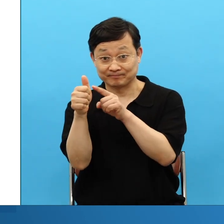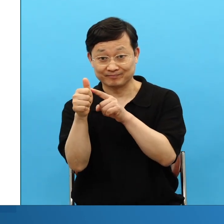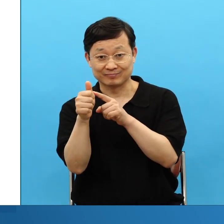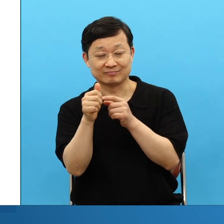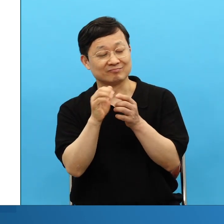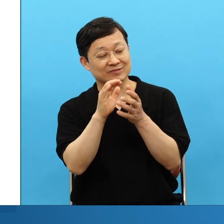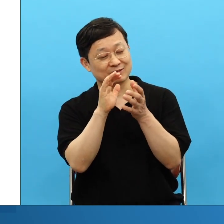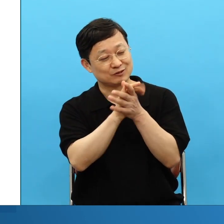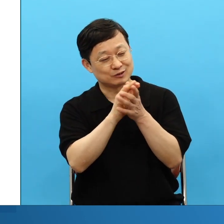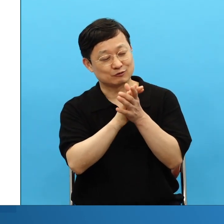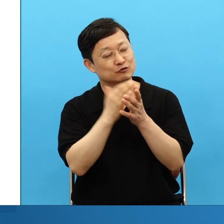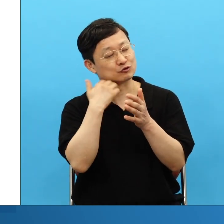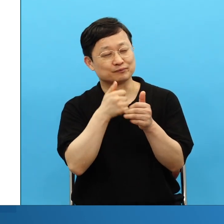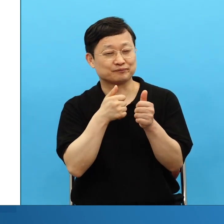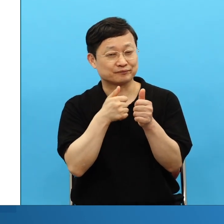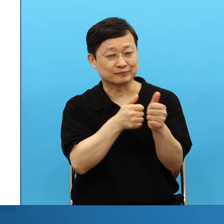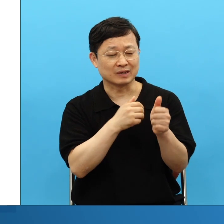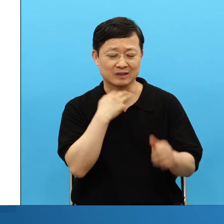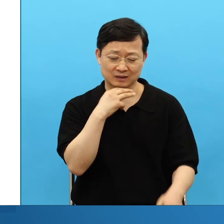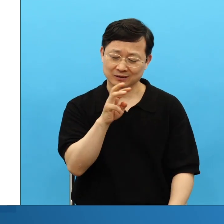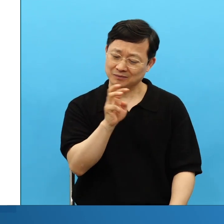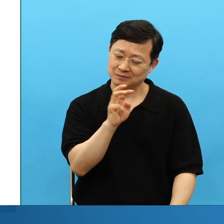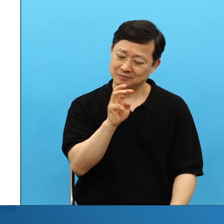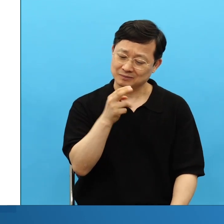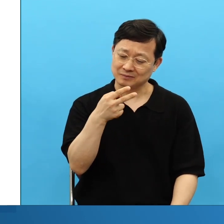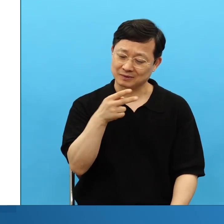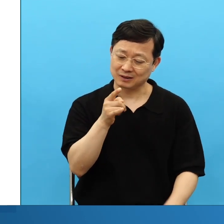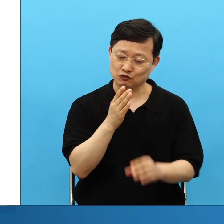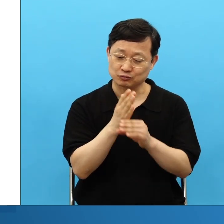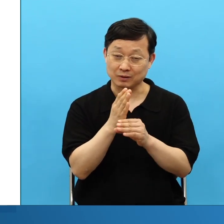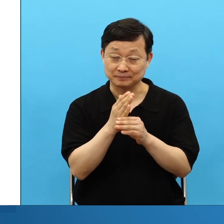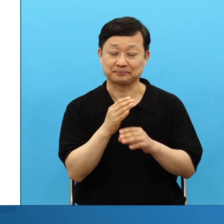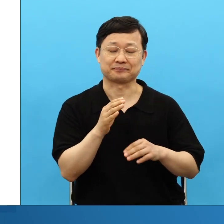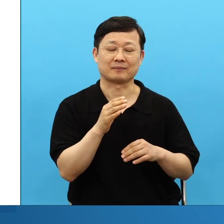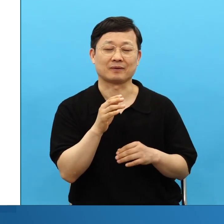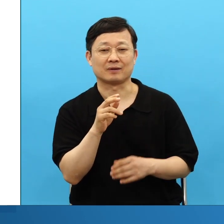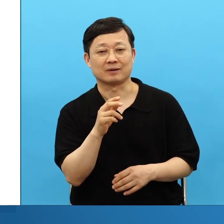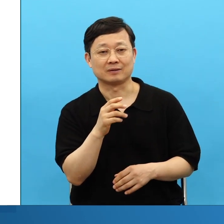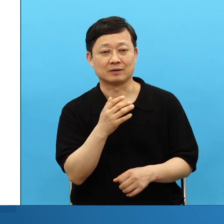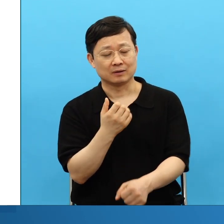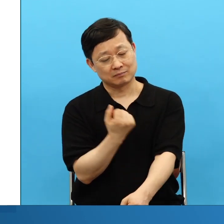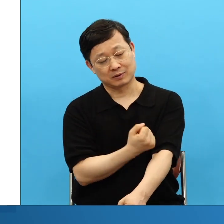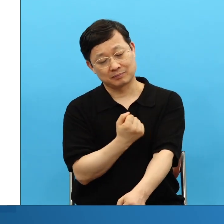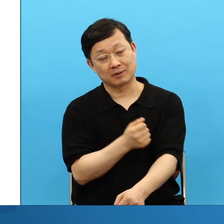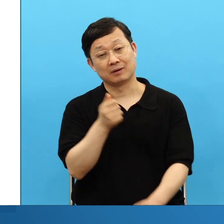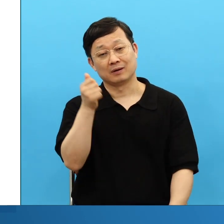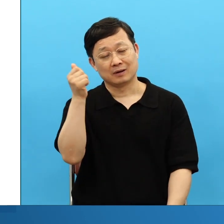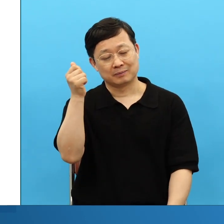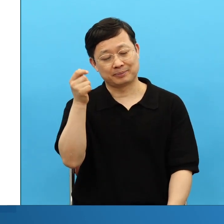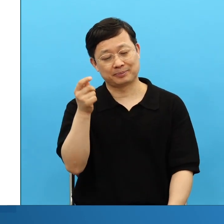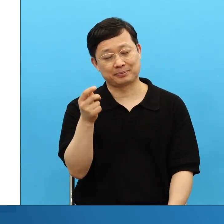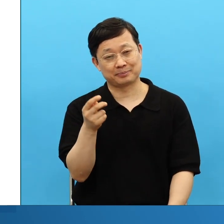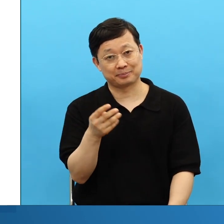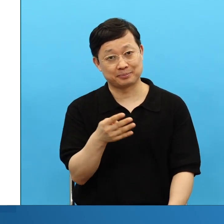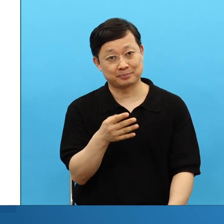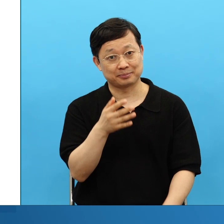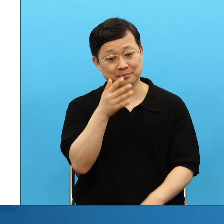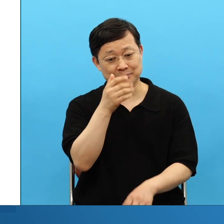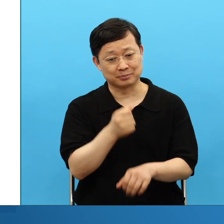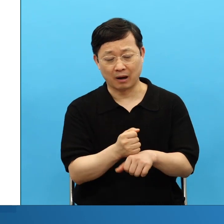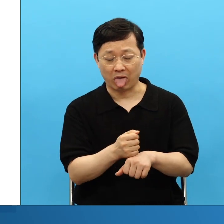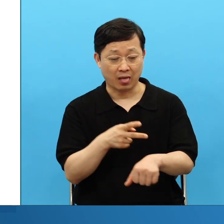30대 그때 중반이었겠죠. 그 신종목이라는 분이 마약을 한참 하다가 도저히 못 끊겠어서